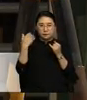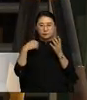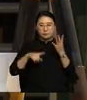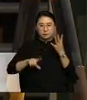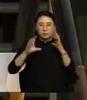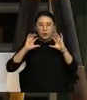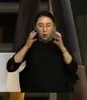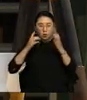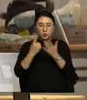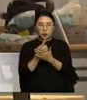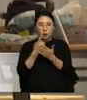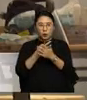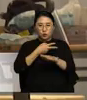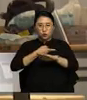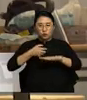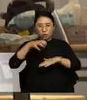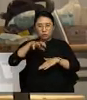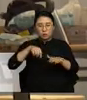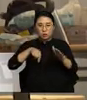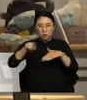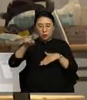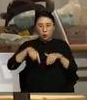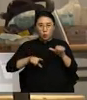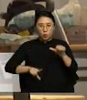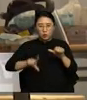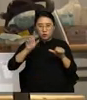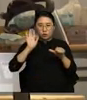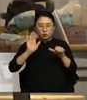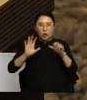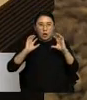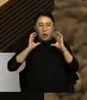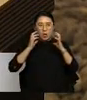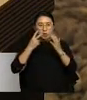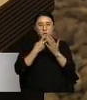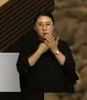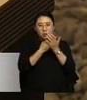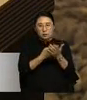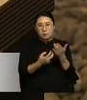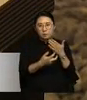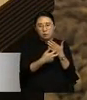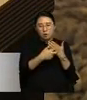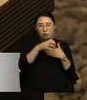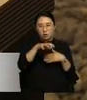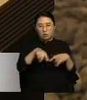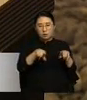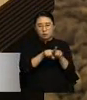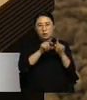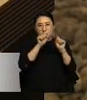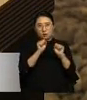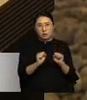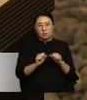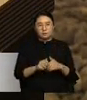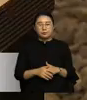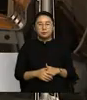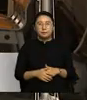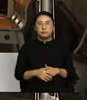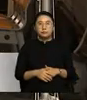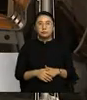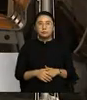4일 어린이전용 수영장 에 다녀왔으며 5일 이후엔 아이가 이번 1 소아과 병원에서 함께 있었던 것으로